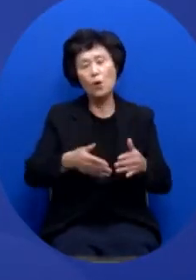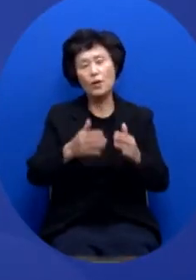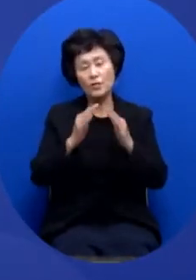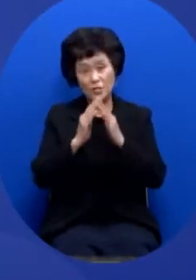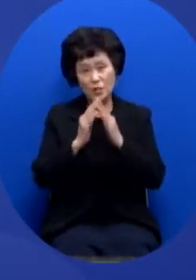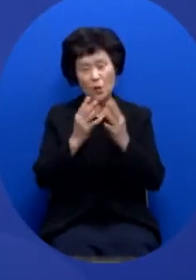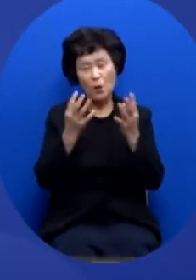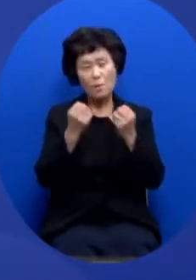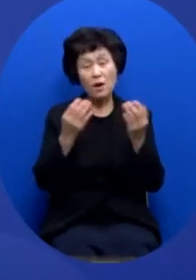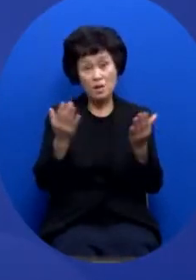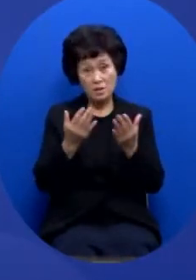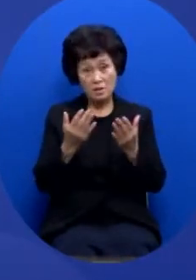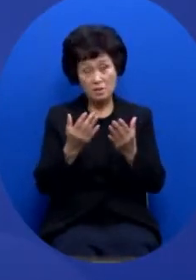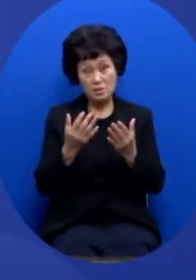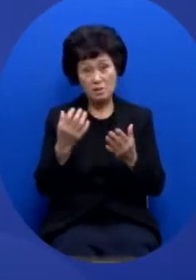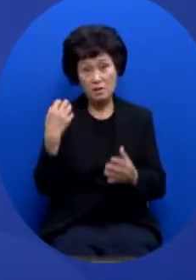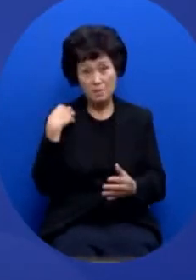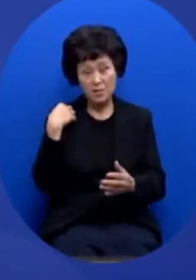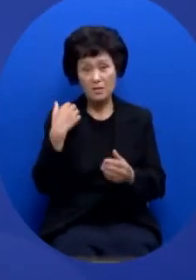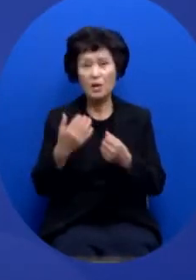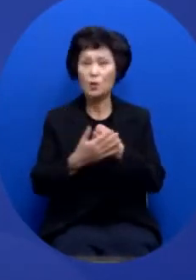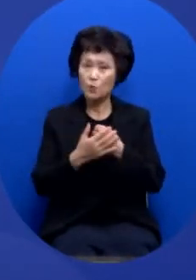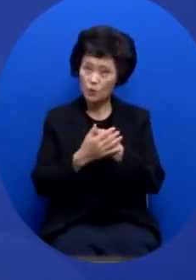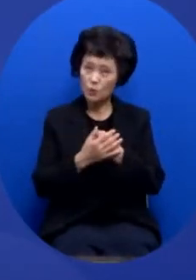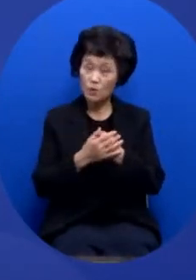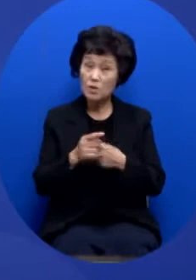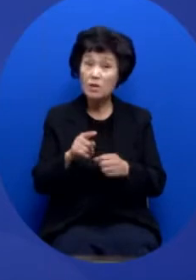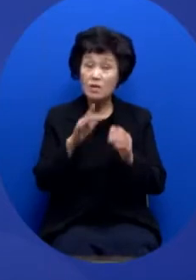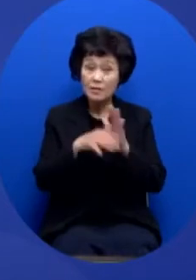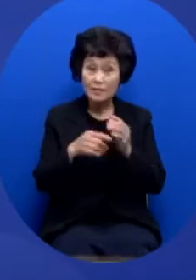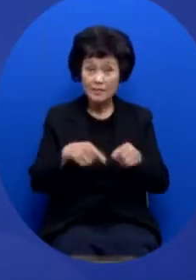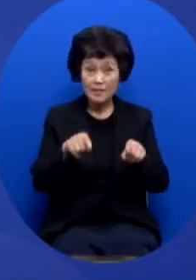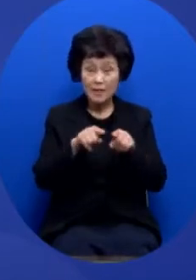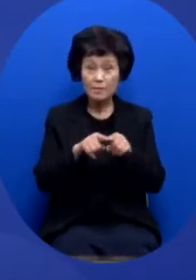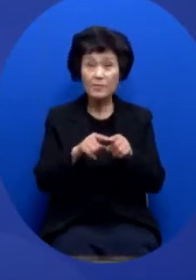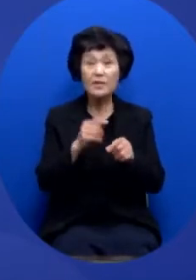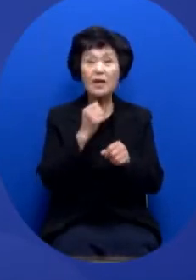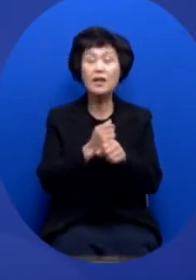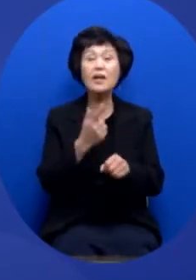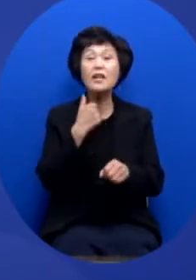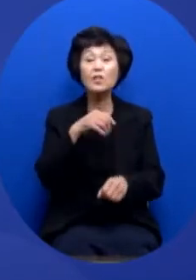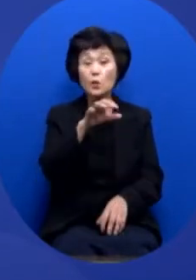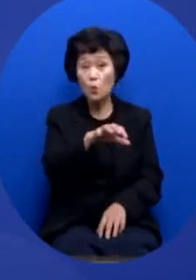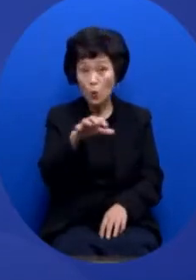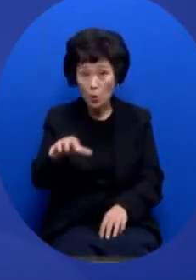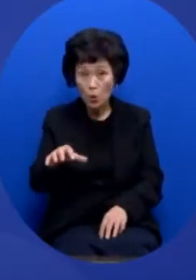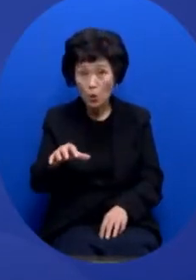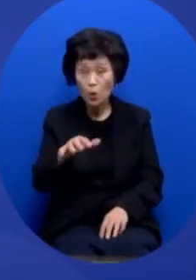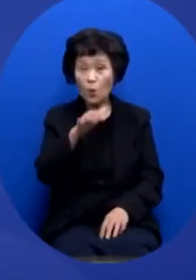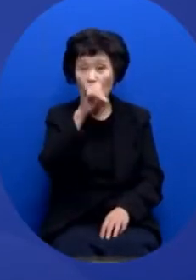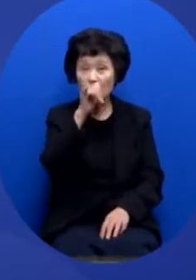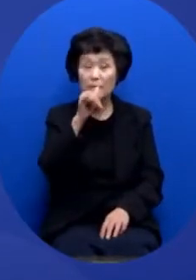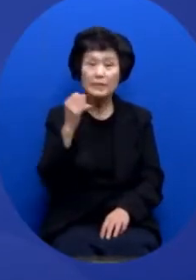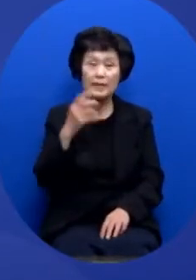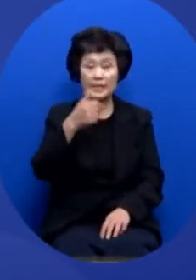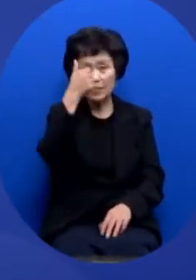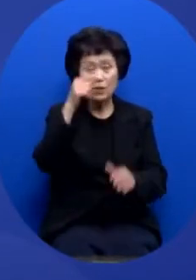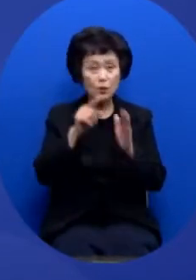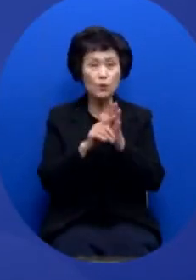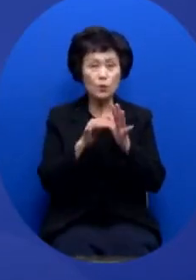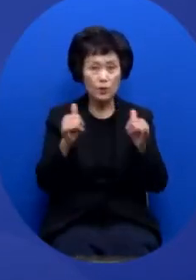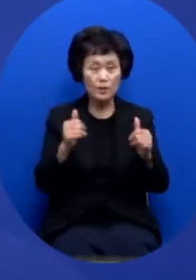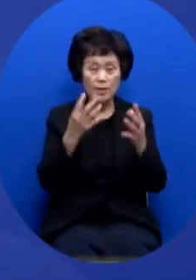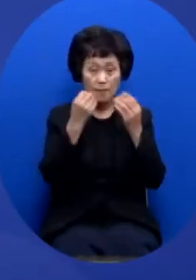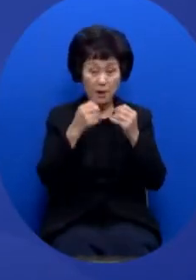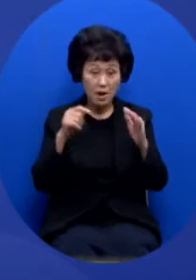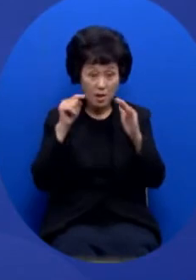많이 했는데요. 그때 당시에 우리 민족과 함께했던 그런 현장들에 대해서 다시 기독교인들이 많이